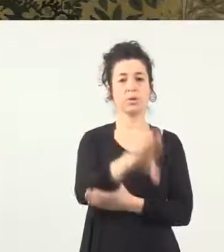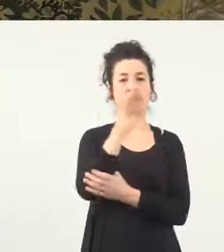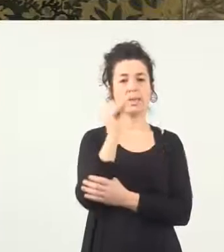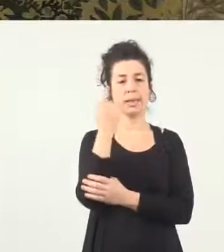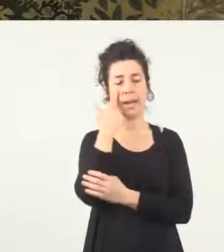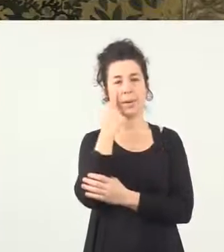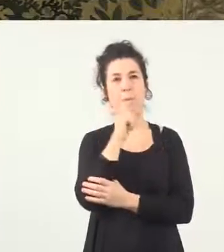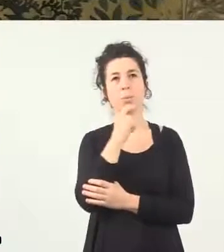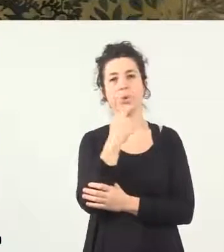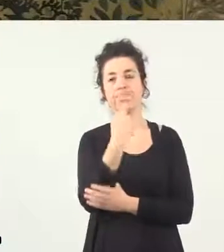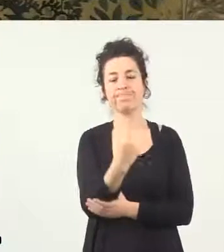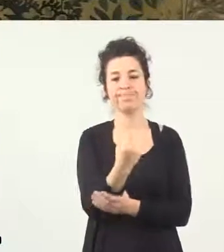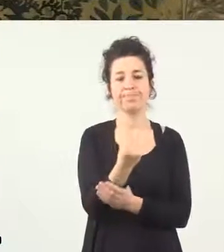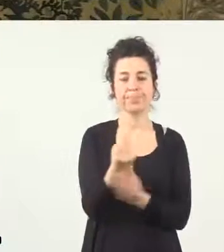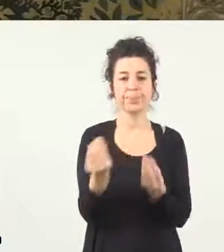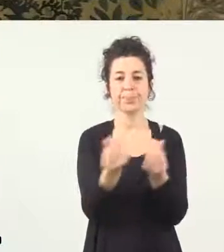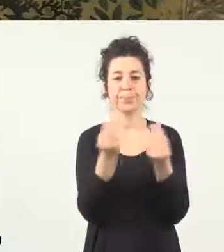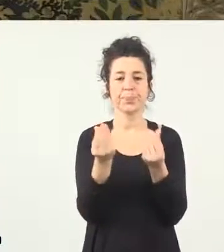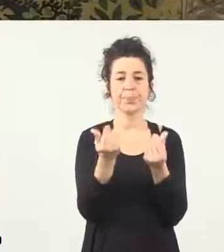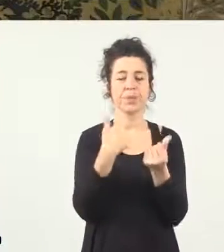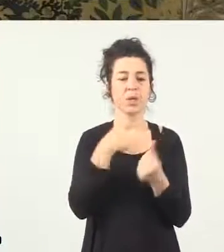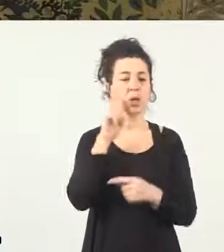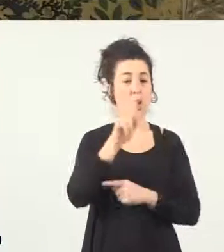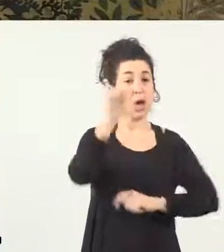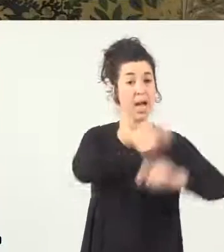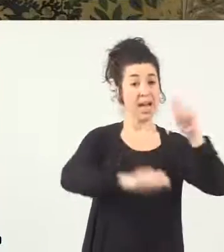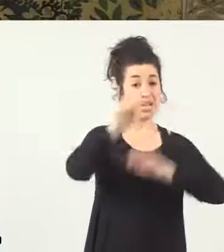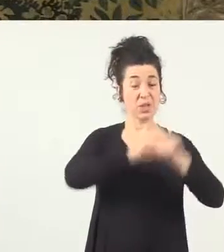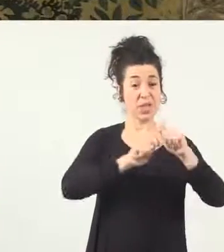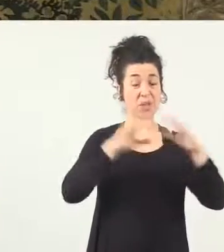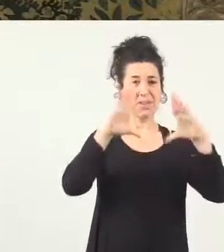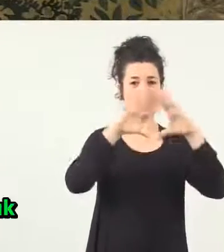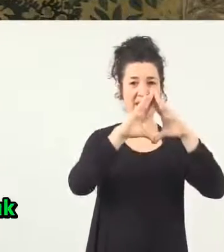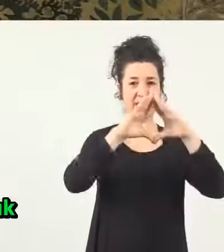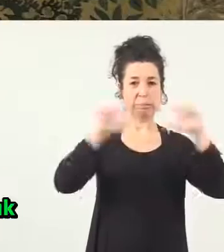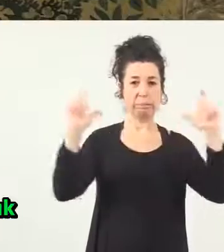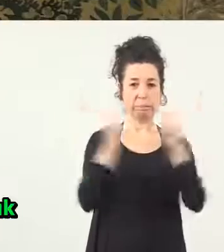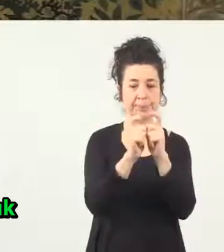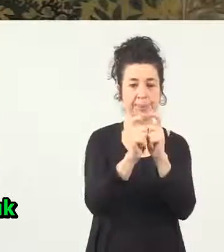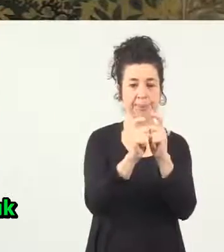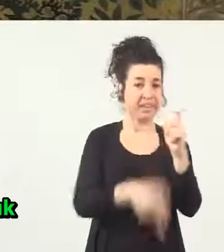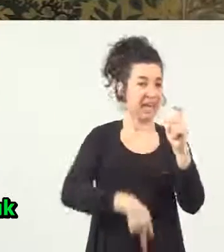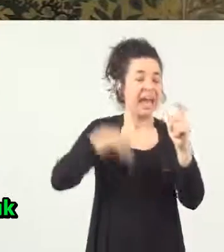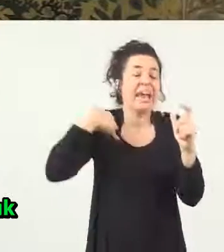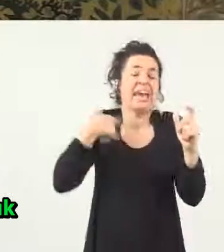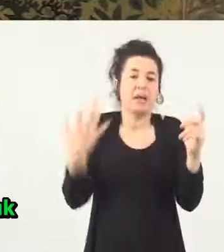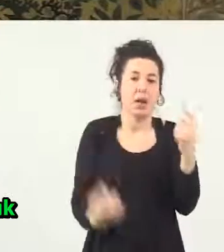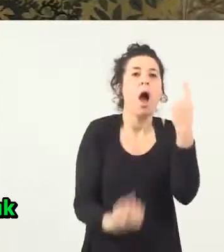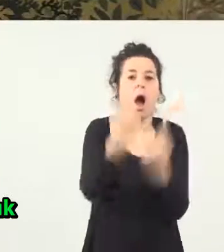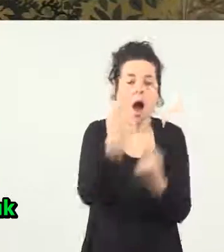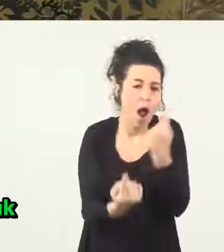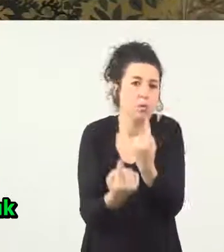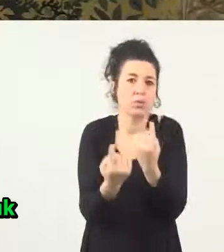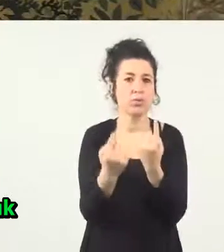nola esango nuke, nik esaten dut batzutan elkarte feministak argaldu direla, orokorrean, badaude elkarte